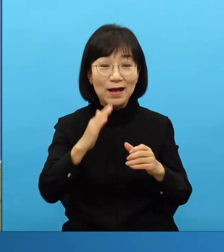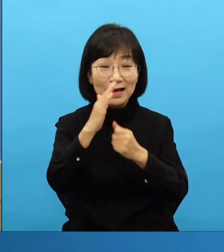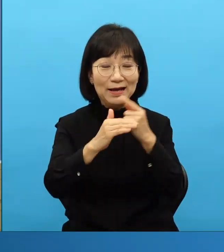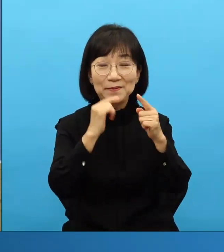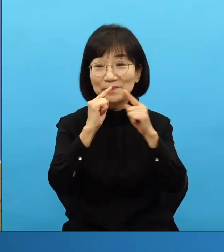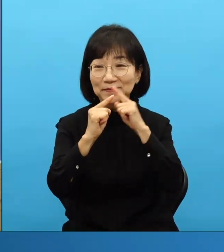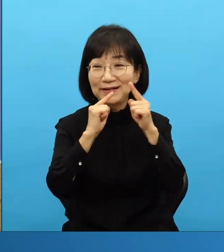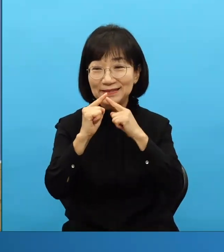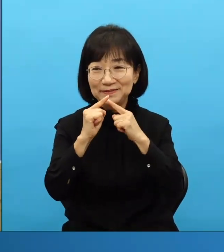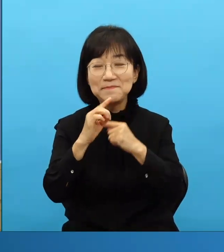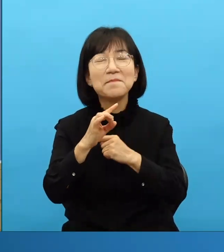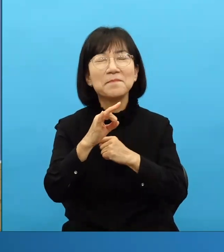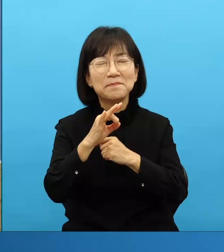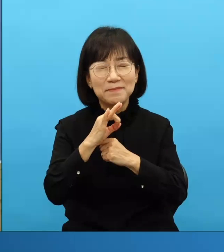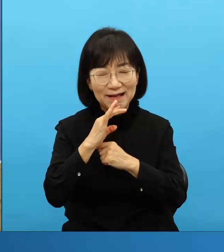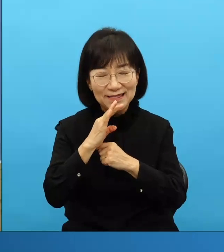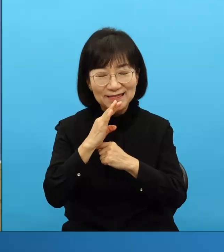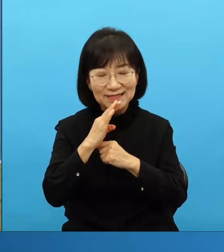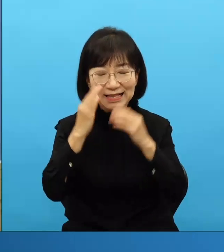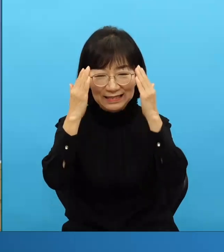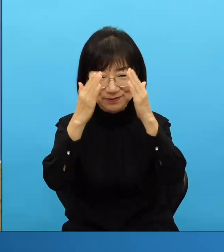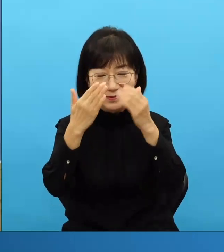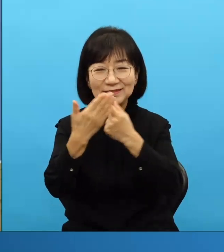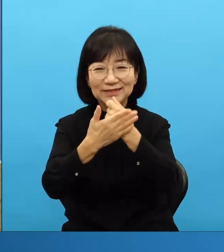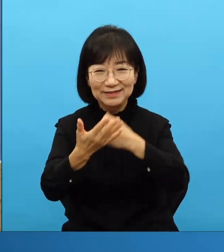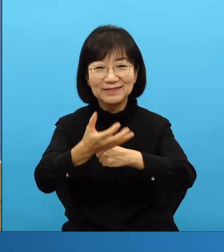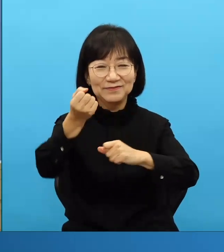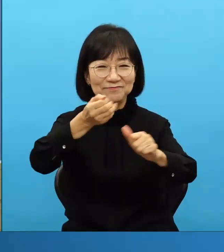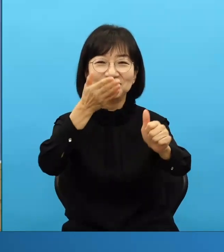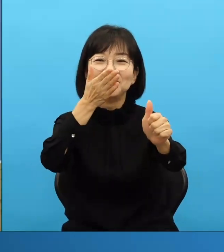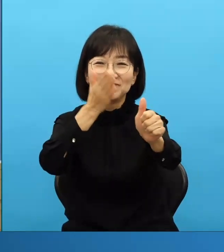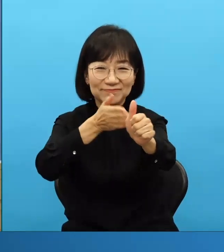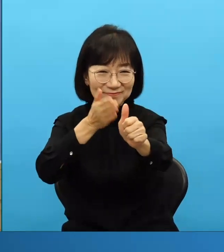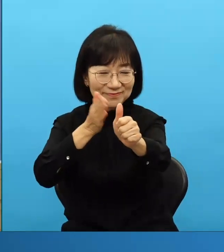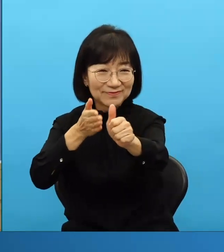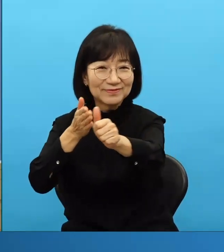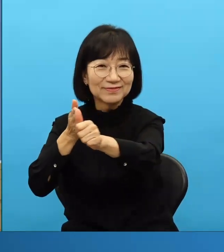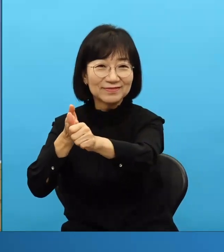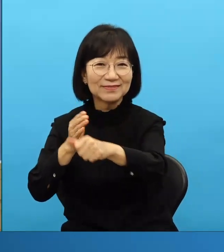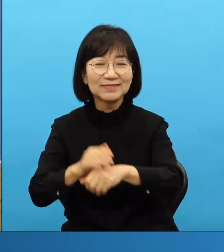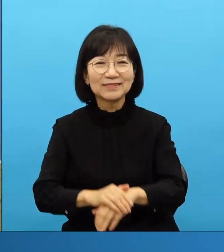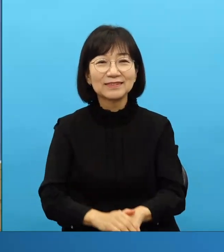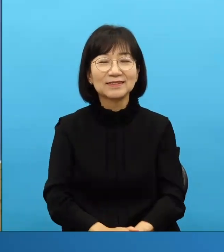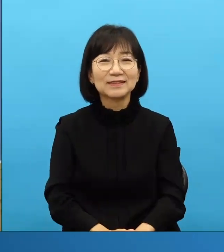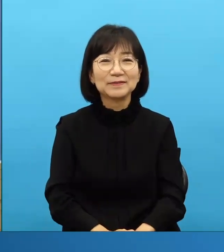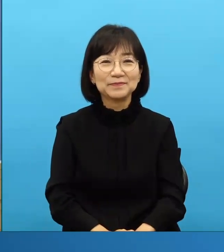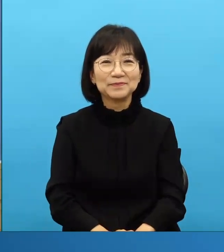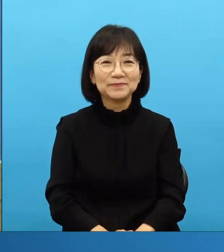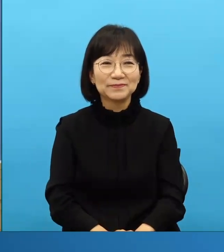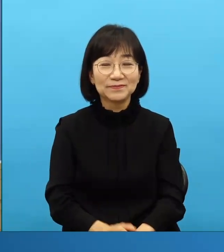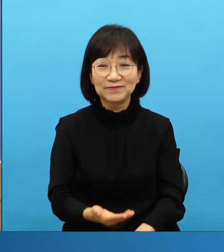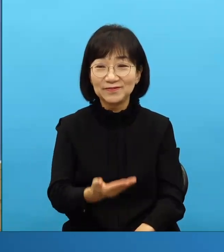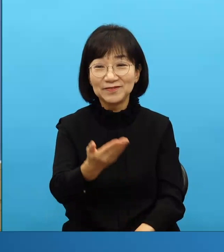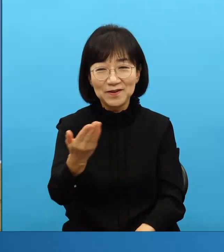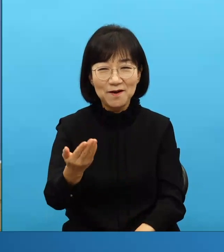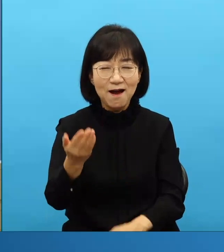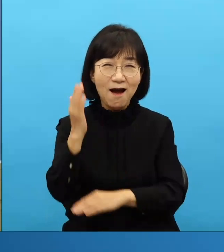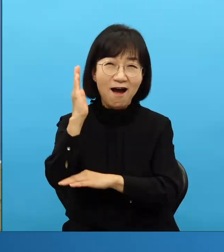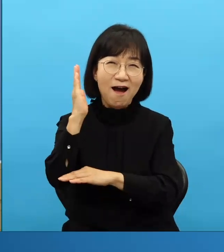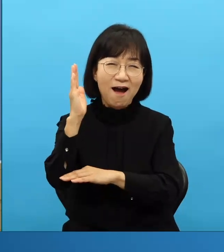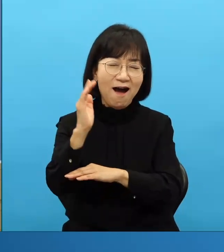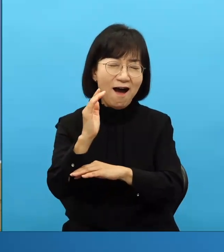통해서 은혜 받길 바랍니다. And so just peacefully and comfortably, because we're all family, we want to share this 여러분 그동안 passage. 진수성찬을 잘 드셨으니까 오늘은